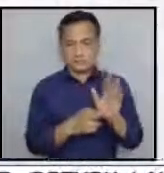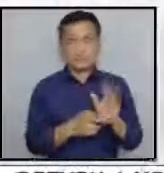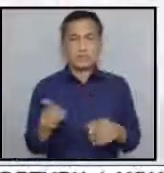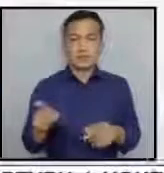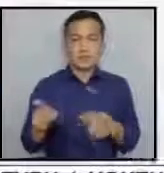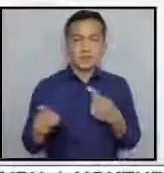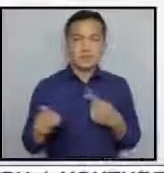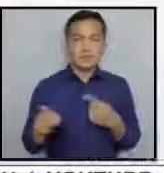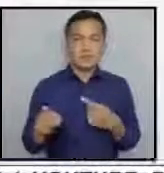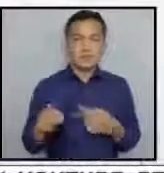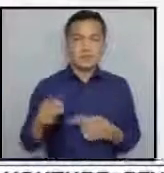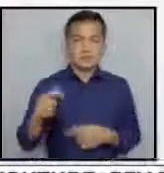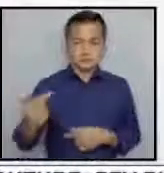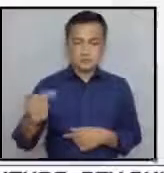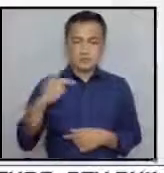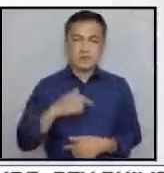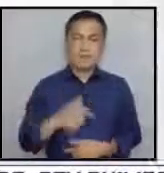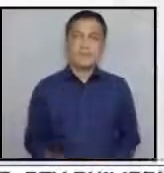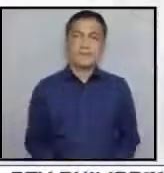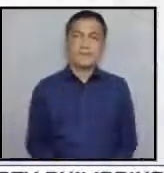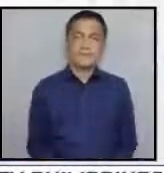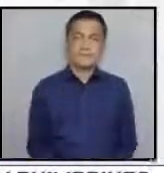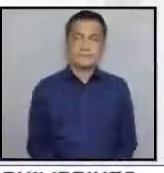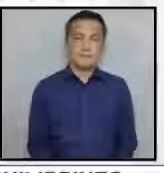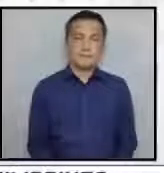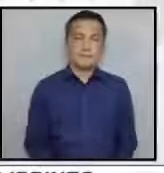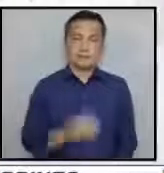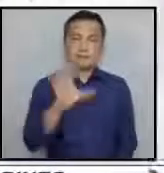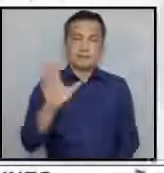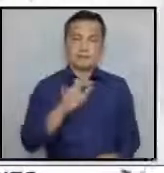Lesigas para sa Morning Show ng Bayan, Rise and Shine, Pilipinas.